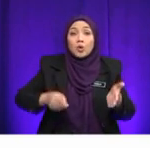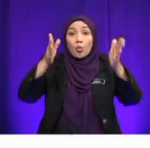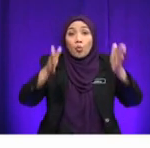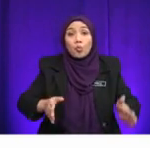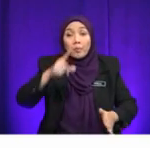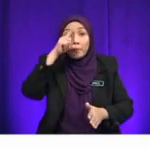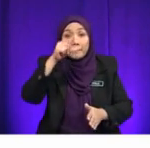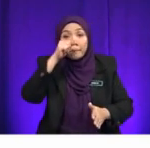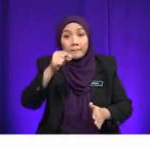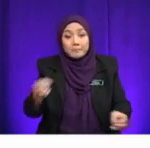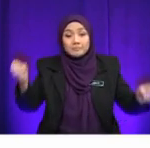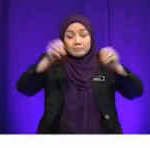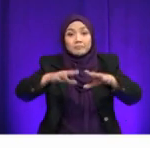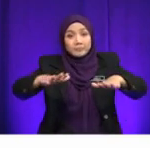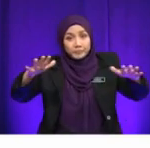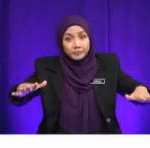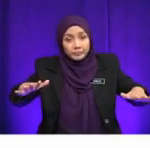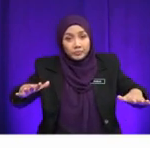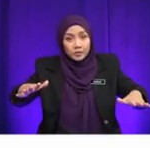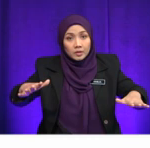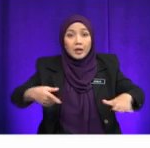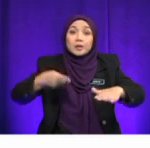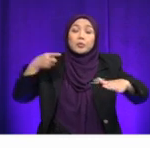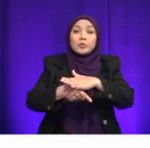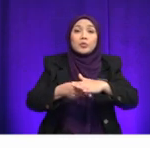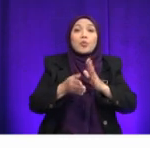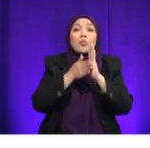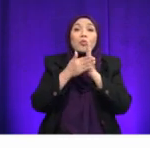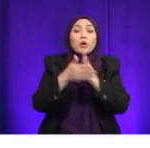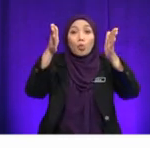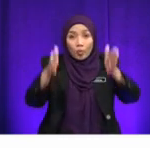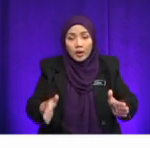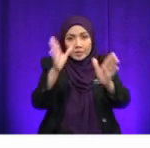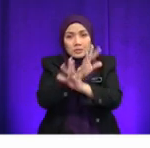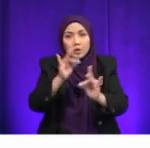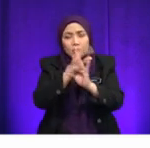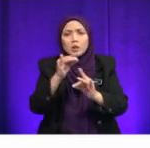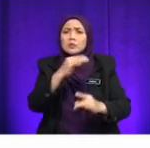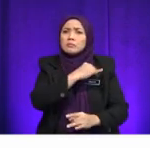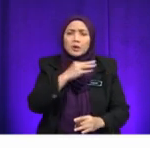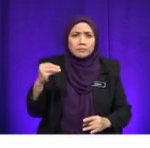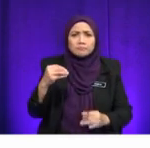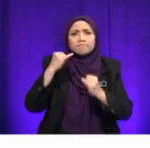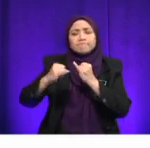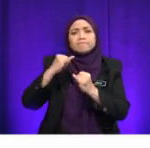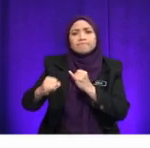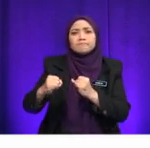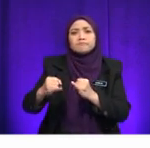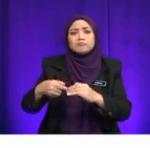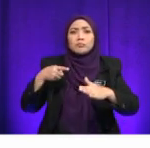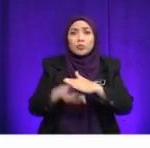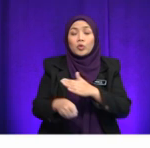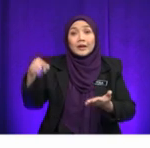dibunuh oleh mursidi arus si Dobi jadi akhirnya pembunuhan ini telah membuat